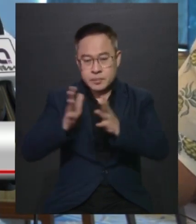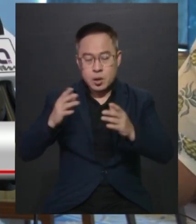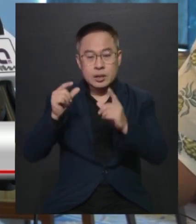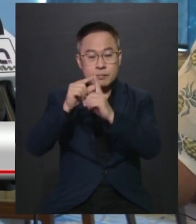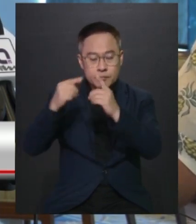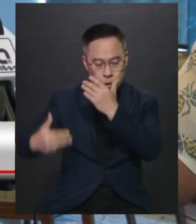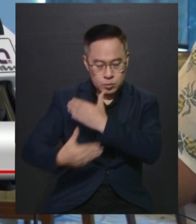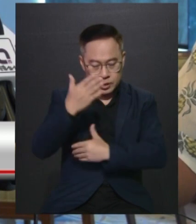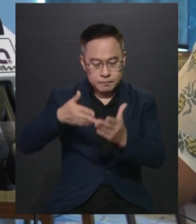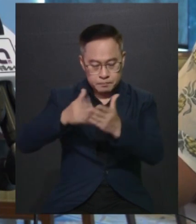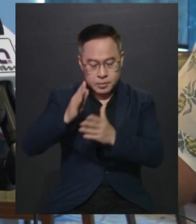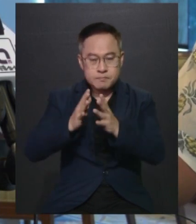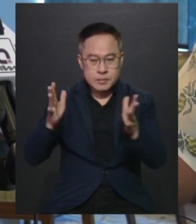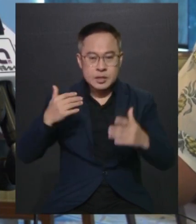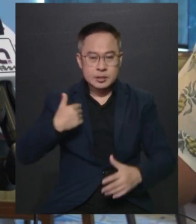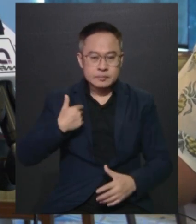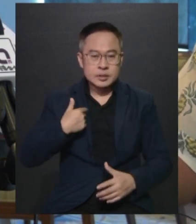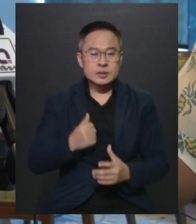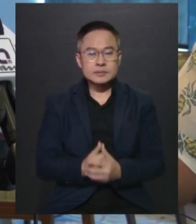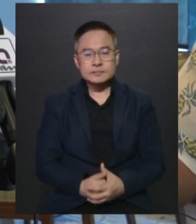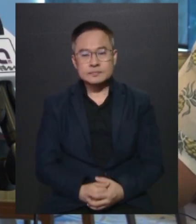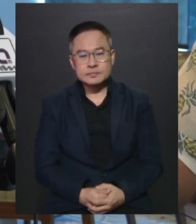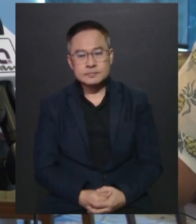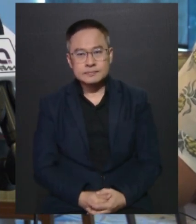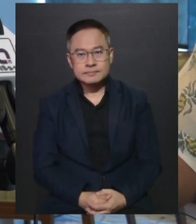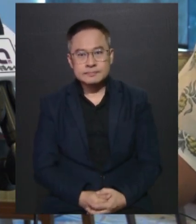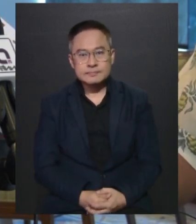ถือว่าเป็นรายการที่มีความสำคัญ